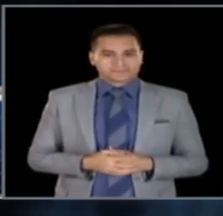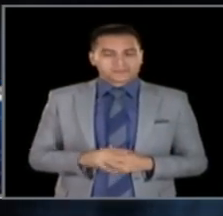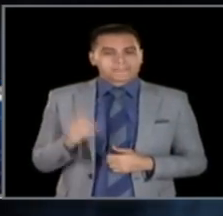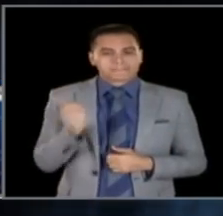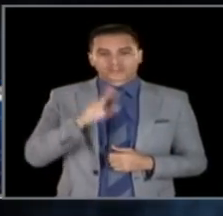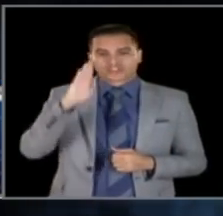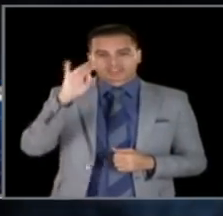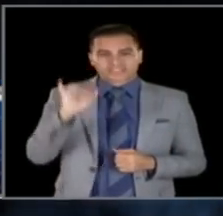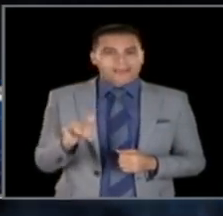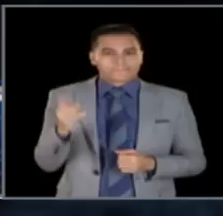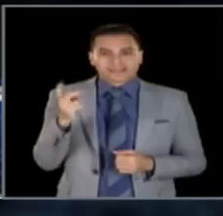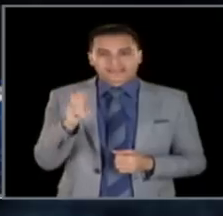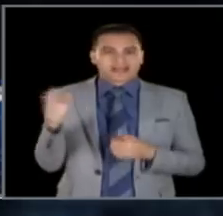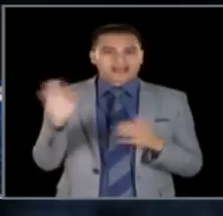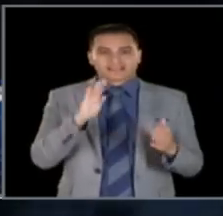ومش سميرة سعيد.